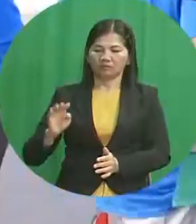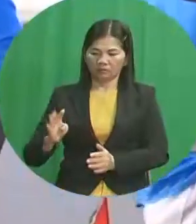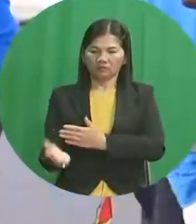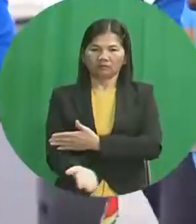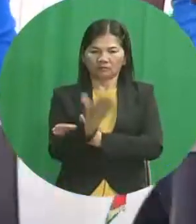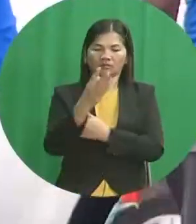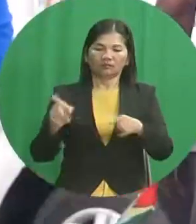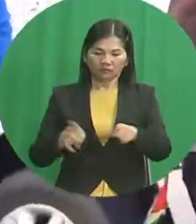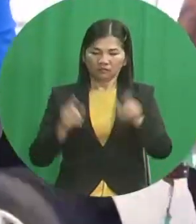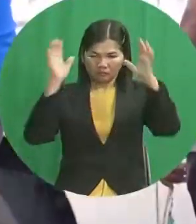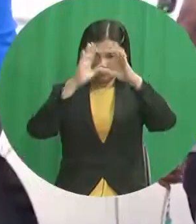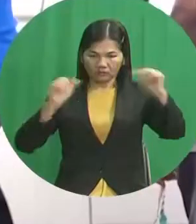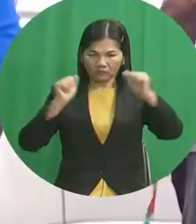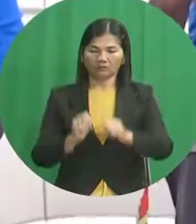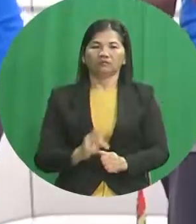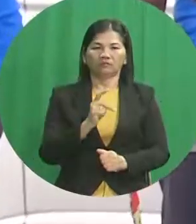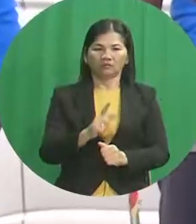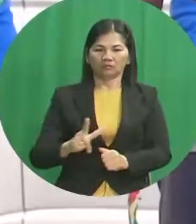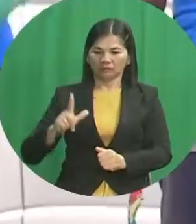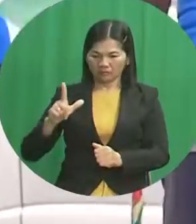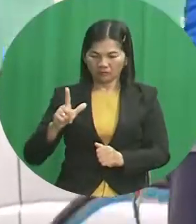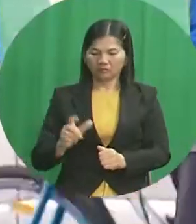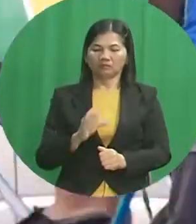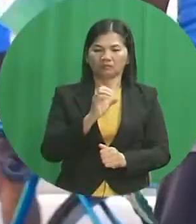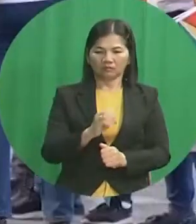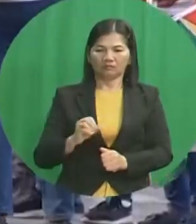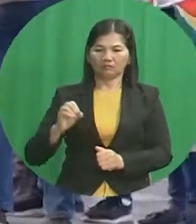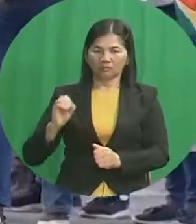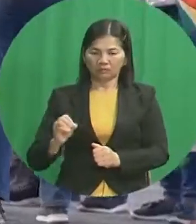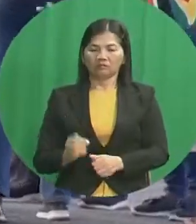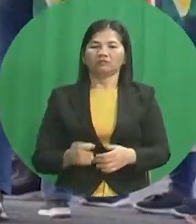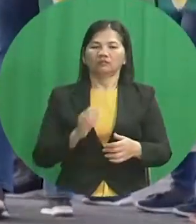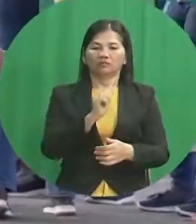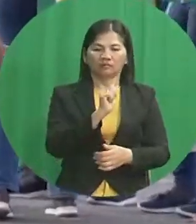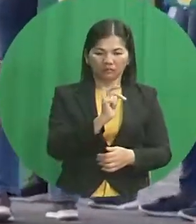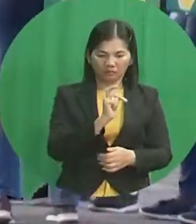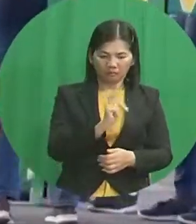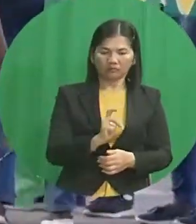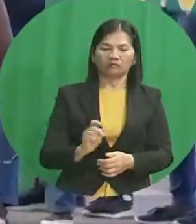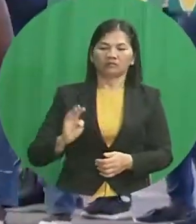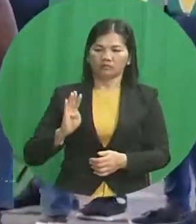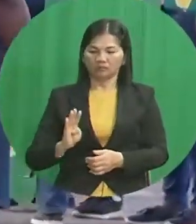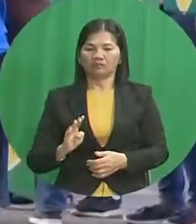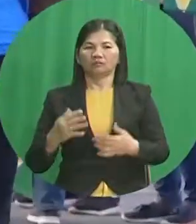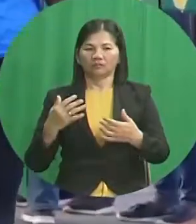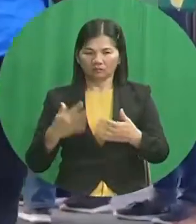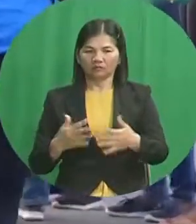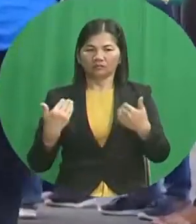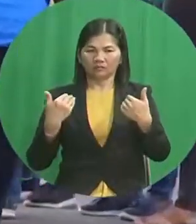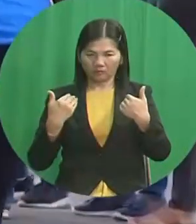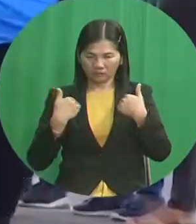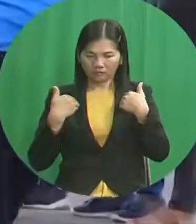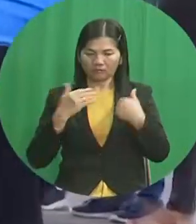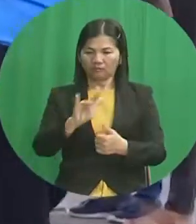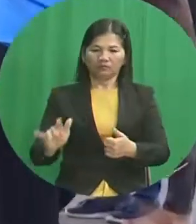ព្រឹកថ្ងៃដដែលប្រធានាធិបតីគូយ៉ាណាអ៊ីហ្វាអានអាលីបាននិយាយថាអេសេគីបូនឹងបាននិយាយថាគូយ៉ាណាកំពុ